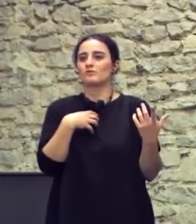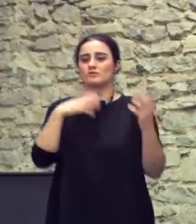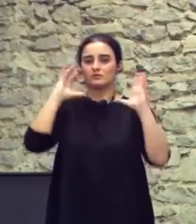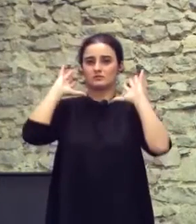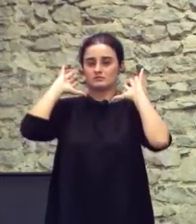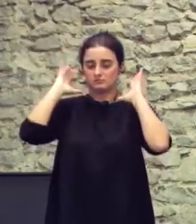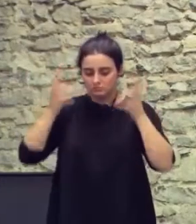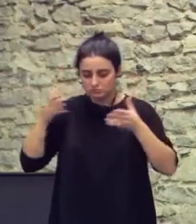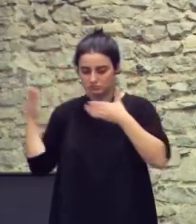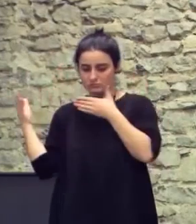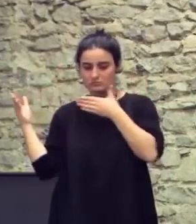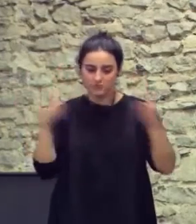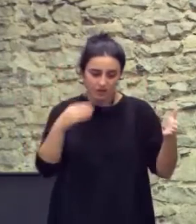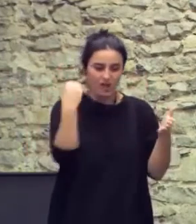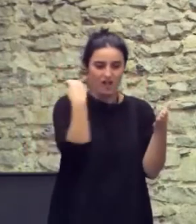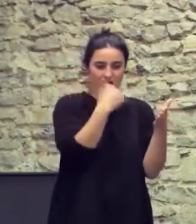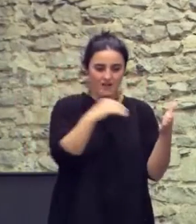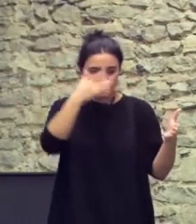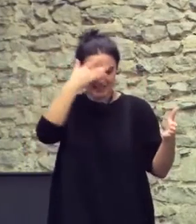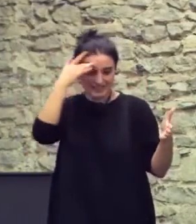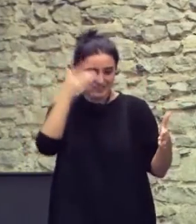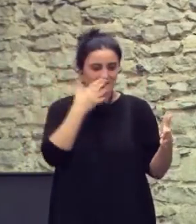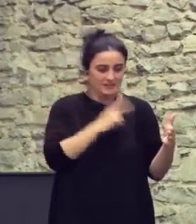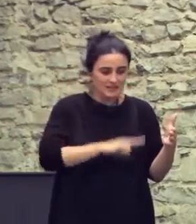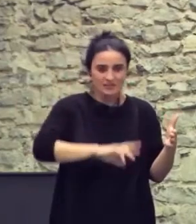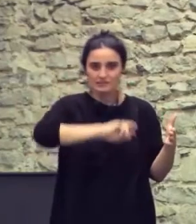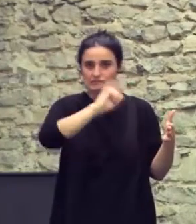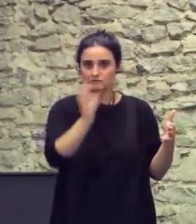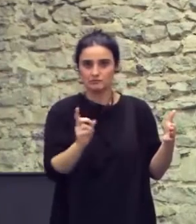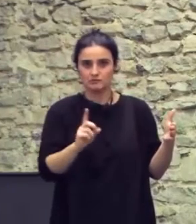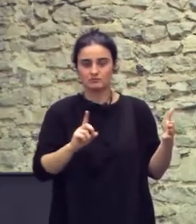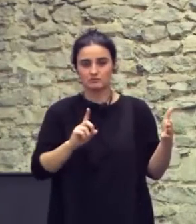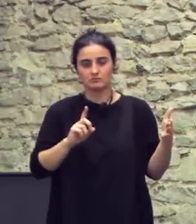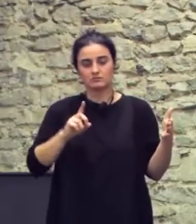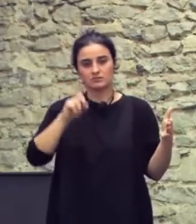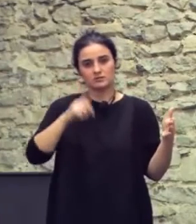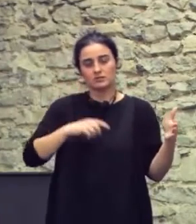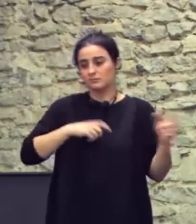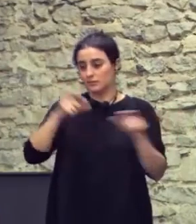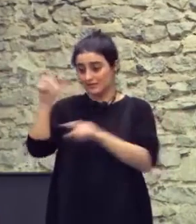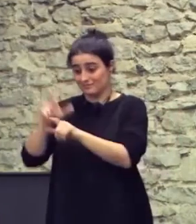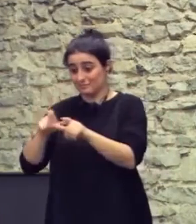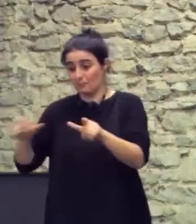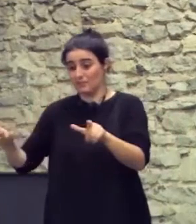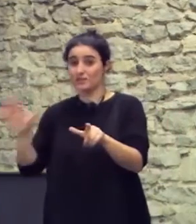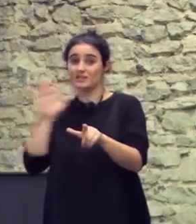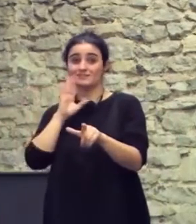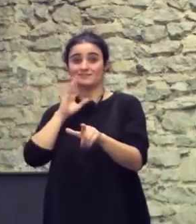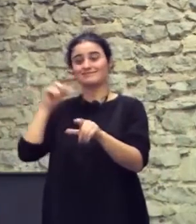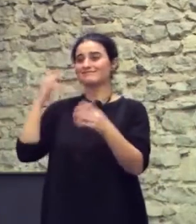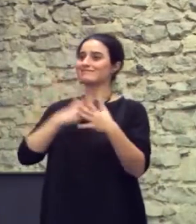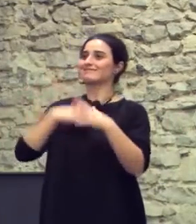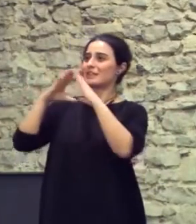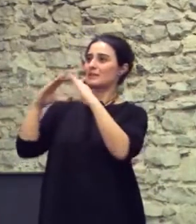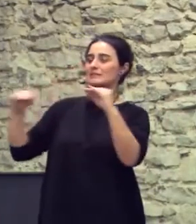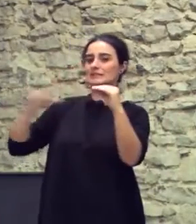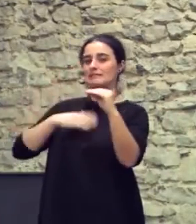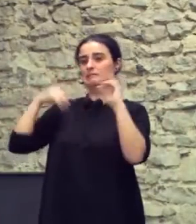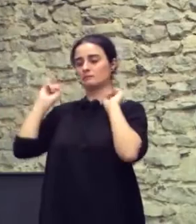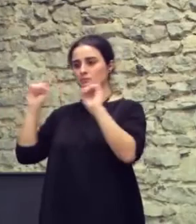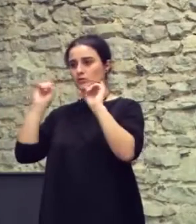aur, nerabe, gaztetxoetan. Nik uste dut galdetu behar diogula gure buruari ere bai, zergaitik irakasleok gauden armarioan unibertsitatetan.